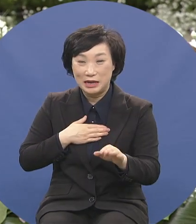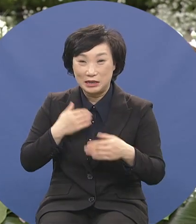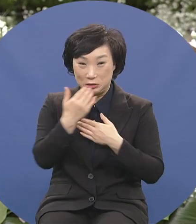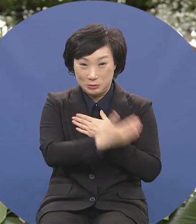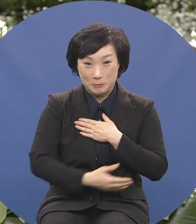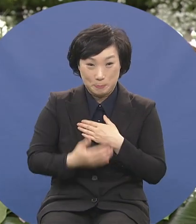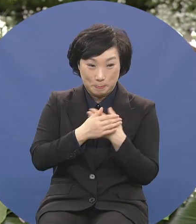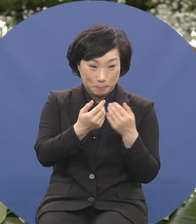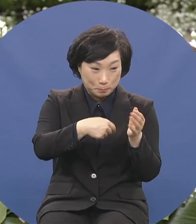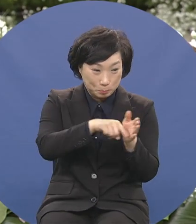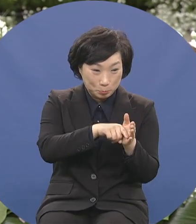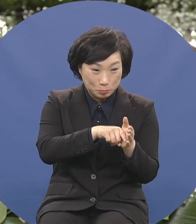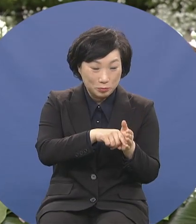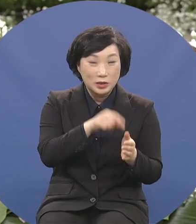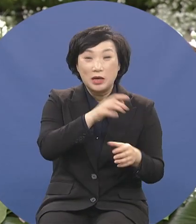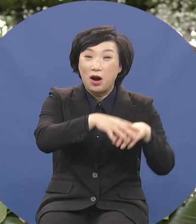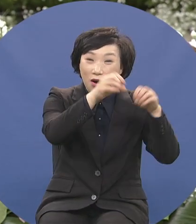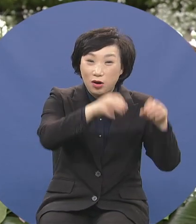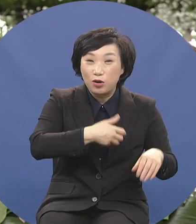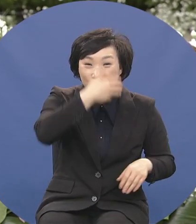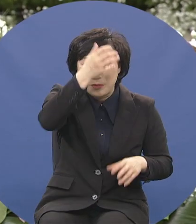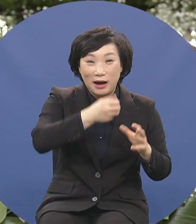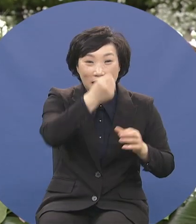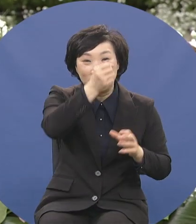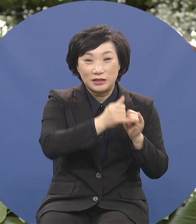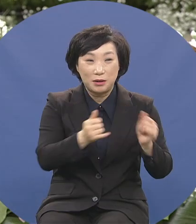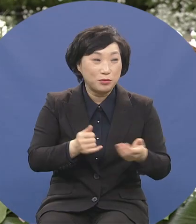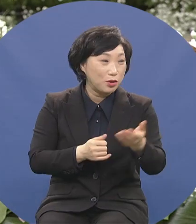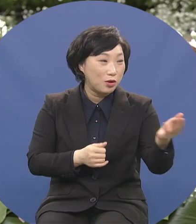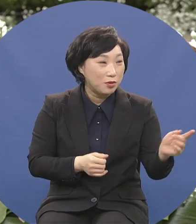육신을 위한 허용된 소망을 가진 자들은